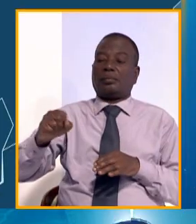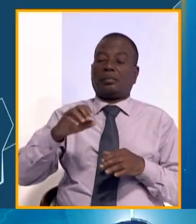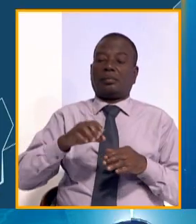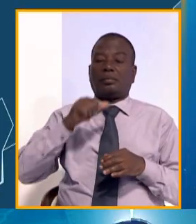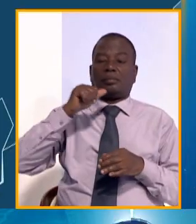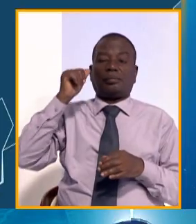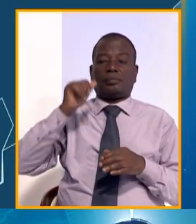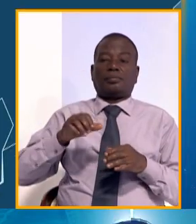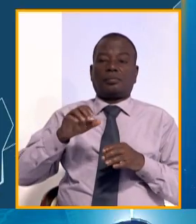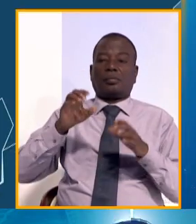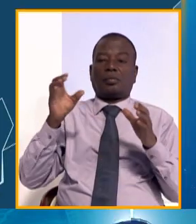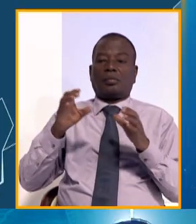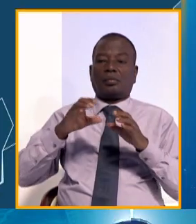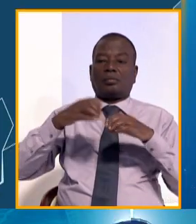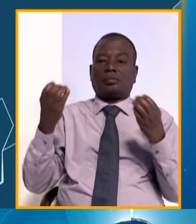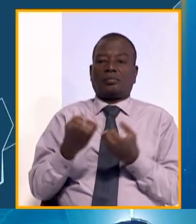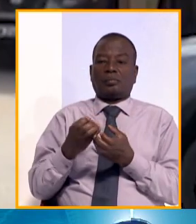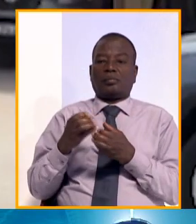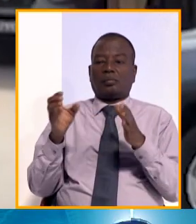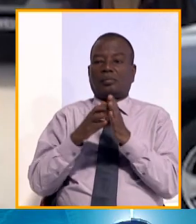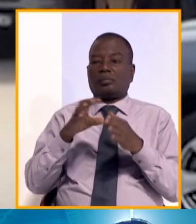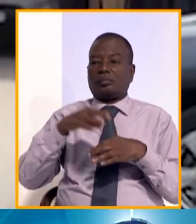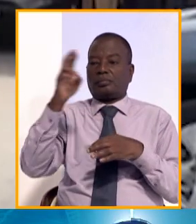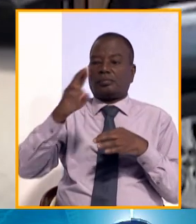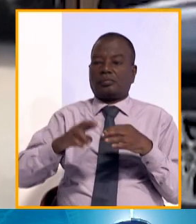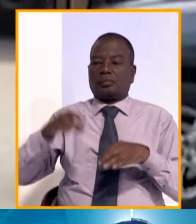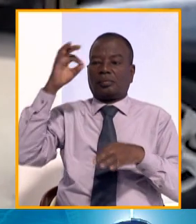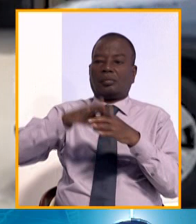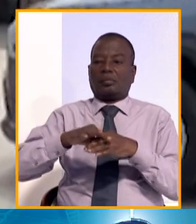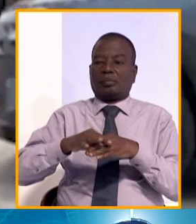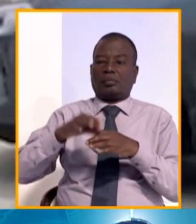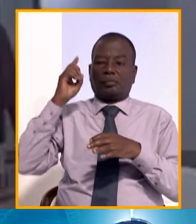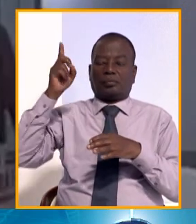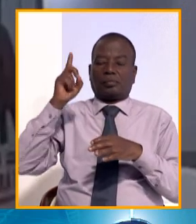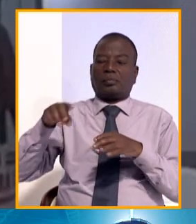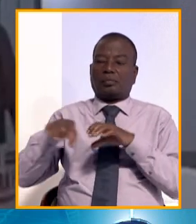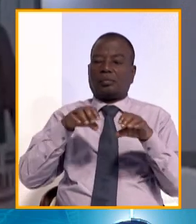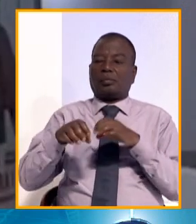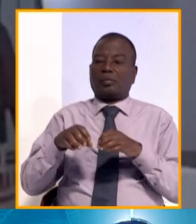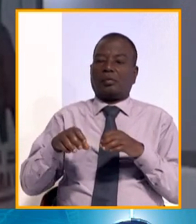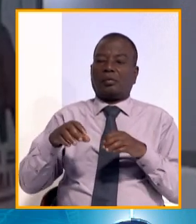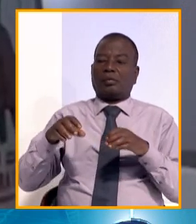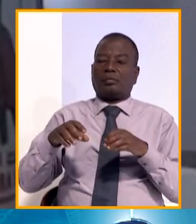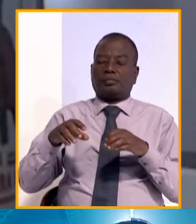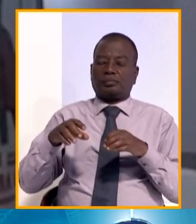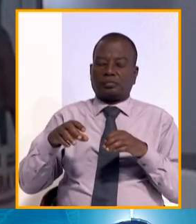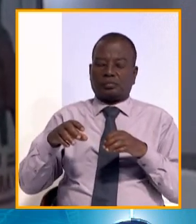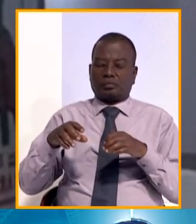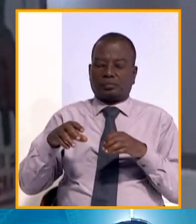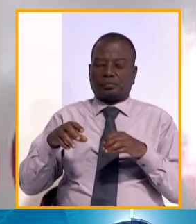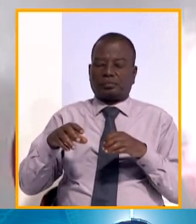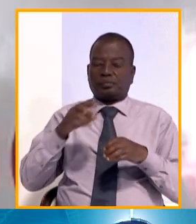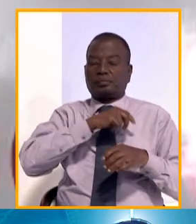la Cour constitutionnelle des résultats définitifs des élections législatives tenues au Bénin donc dimanche